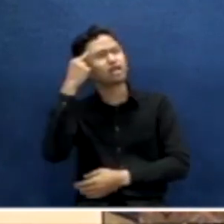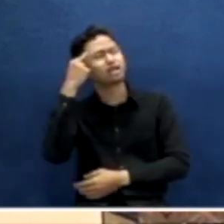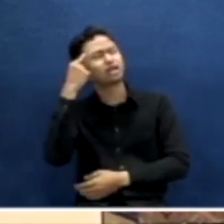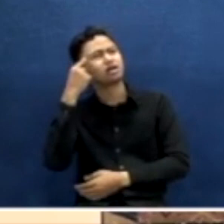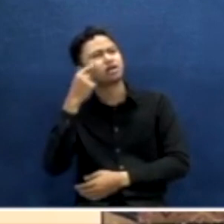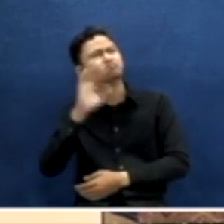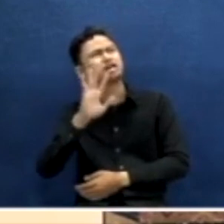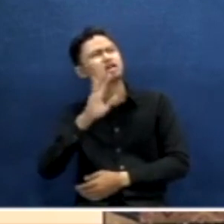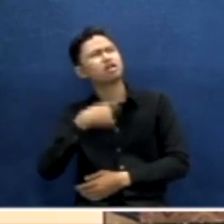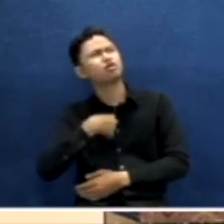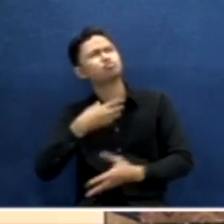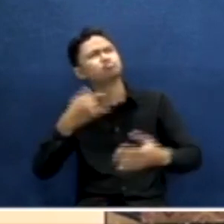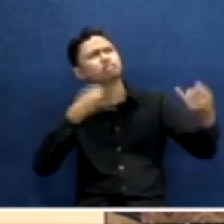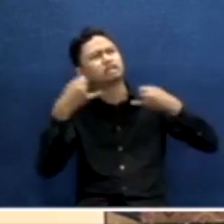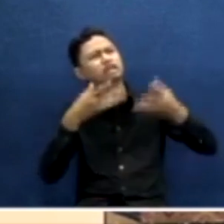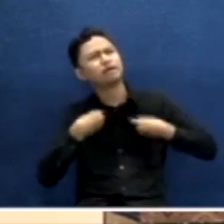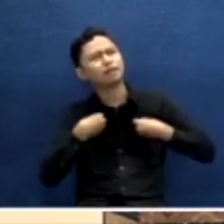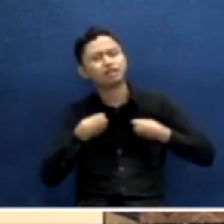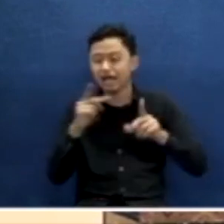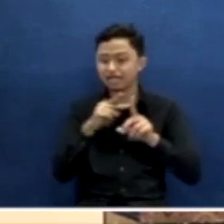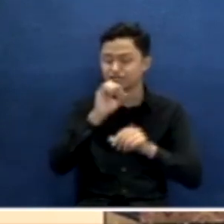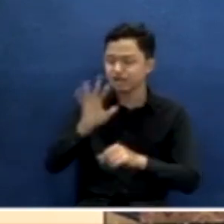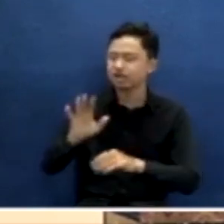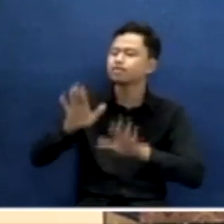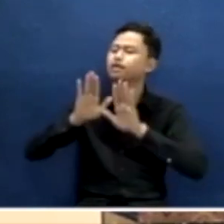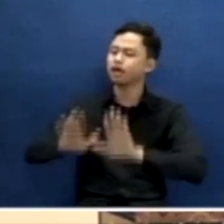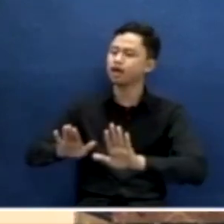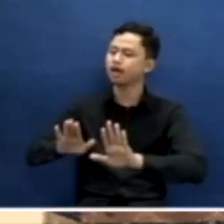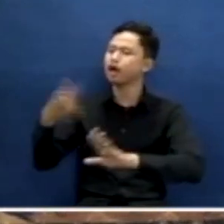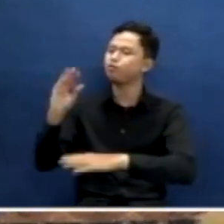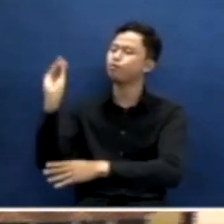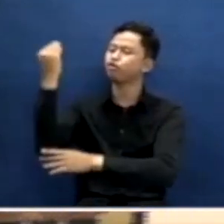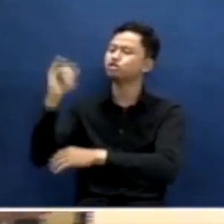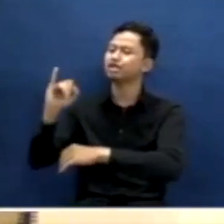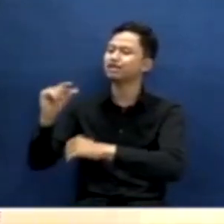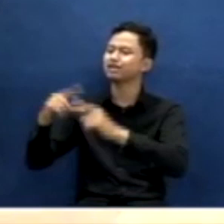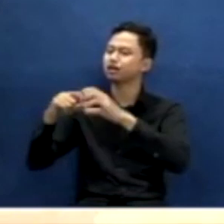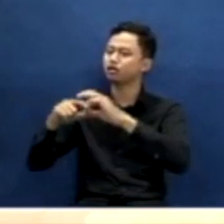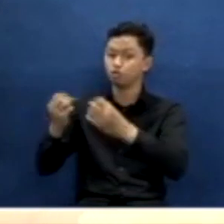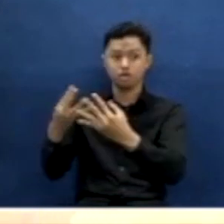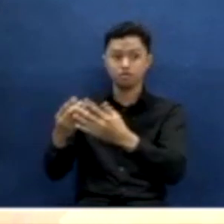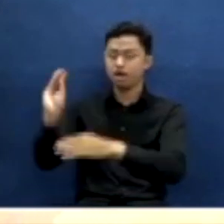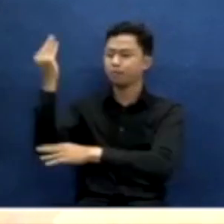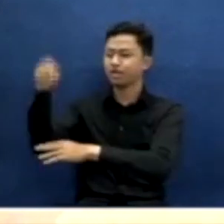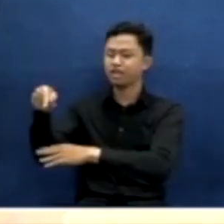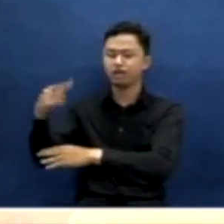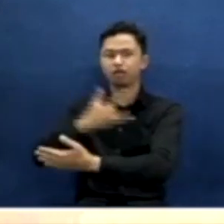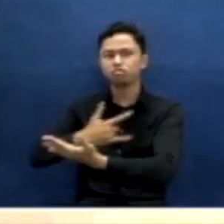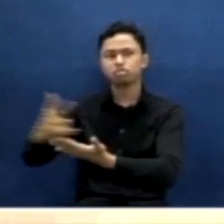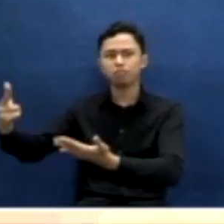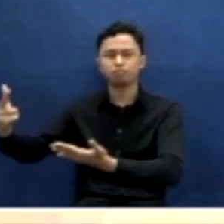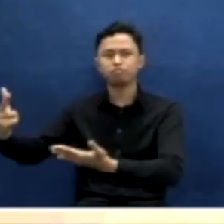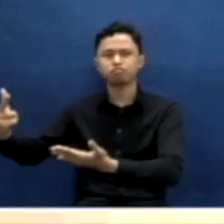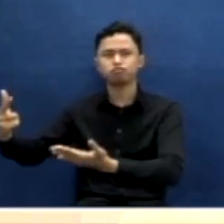"Tenanglah,kau menjadipemimpinIrak.Kemudianakhirnya pemimpinitumemimpinIrak.KebiasaanrakyatIrak